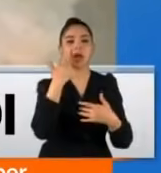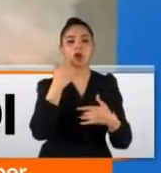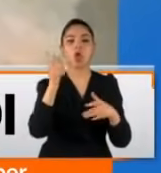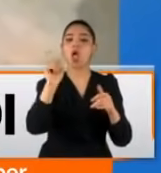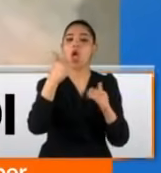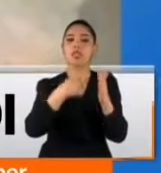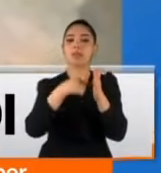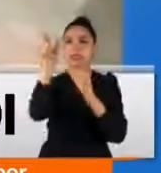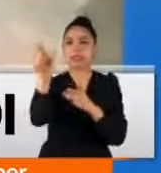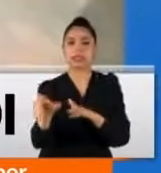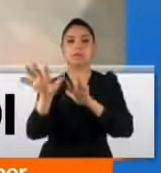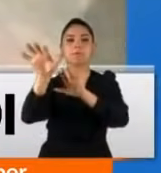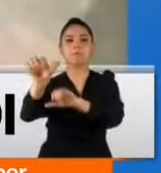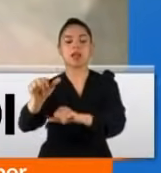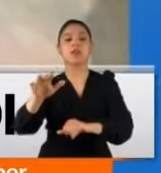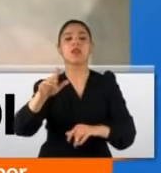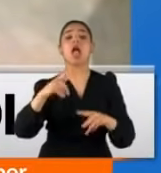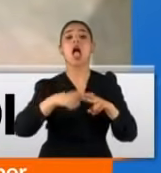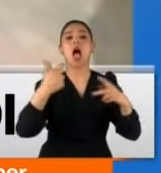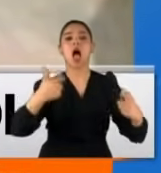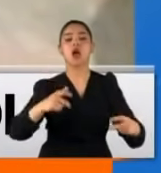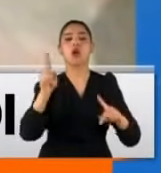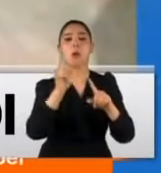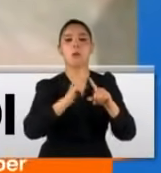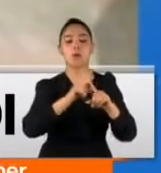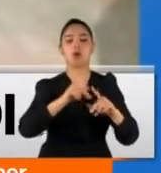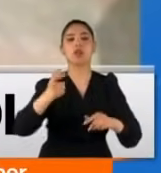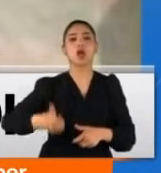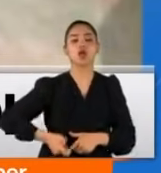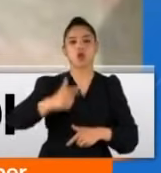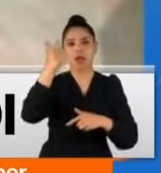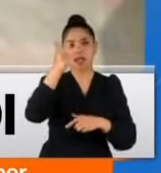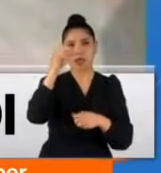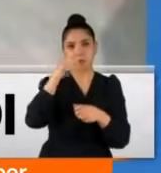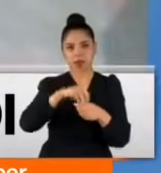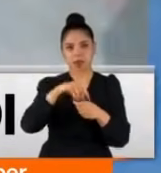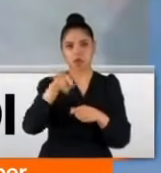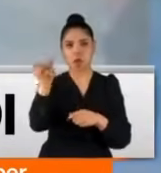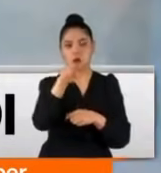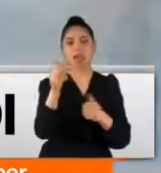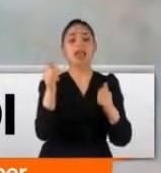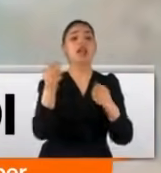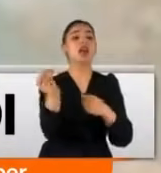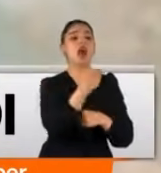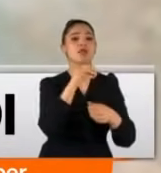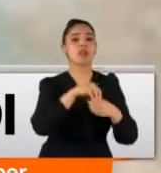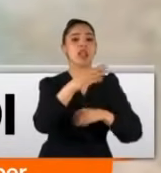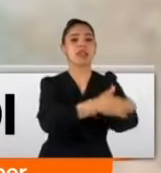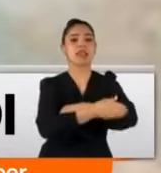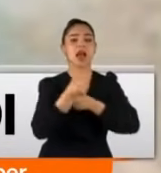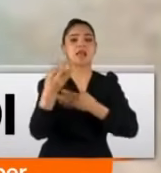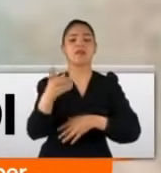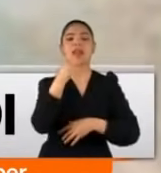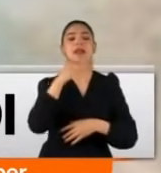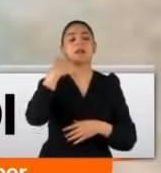isim yakalandı. Arnavutluk polisi Özer'in kaldığı otelin güvenlik kamerasına takılan ve ona kaçması için yardım eden kırmızı beyaz